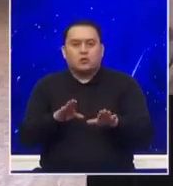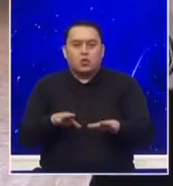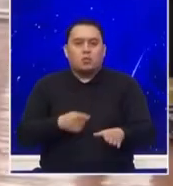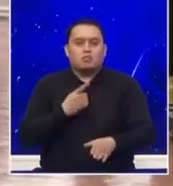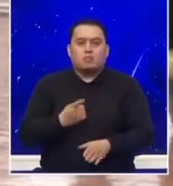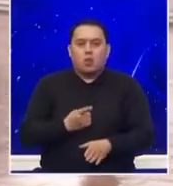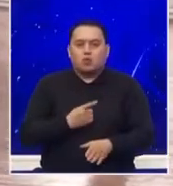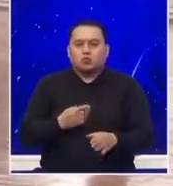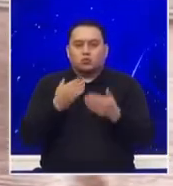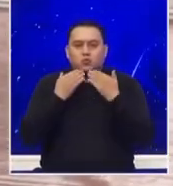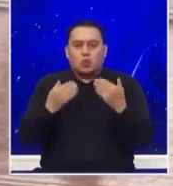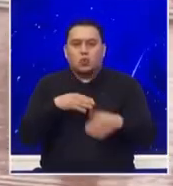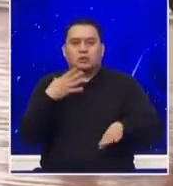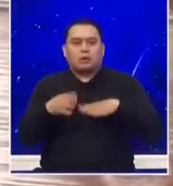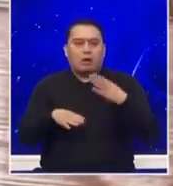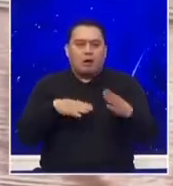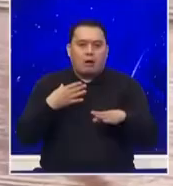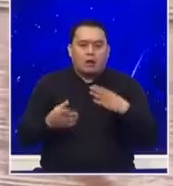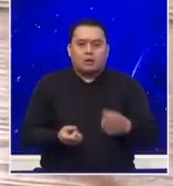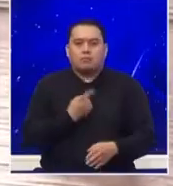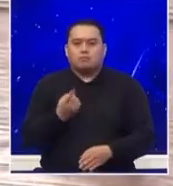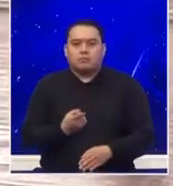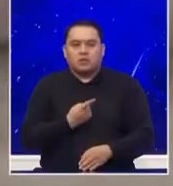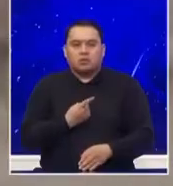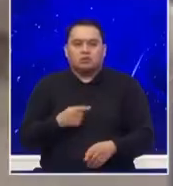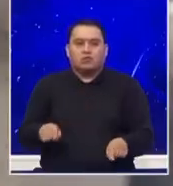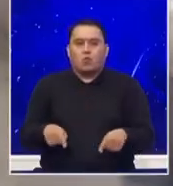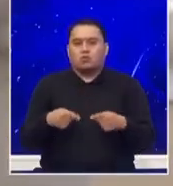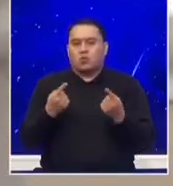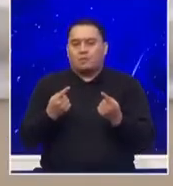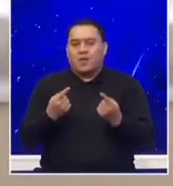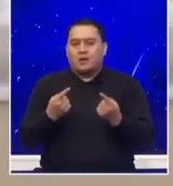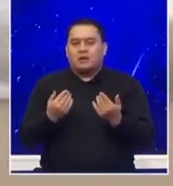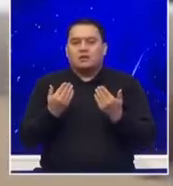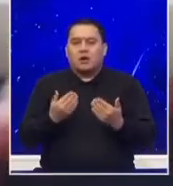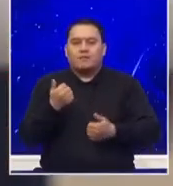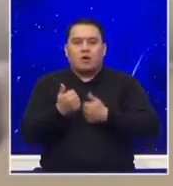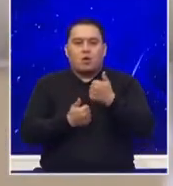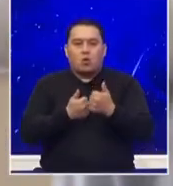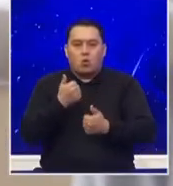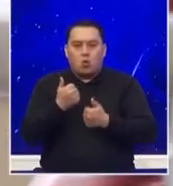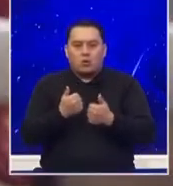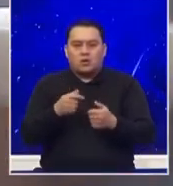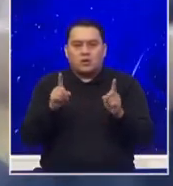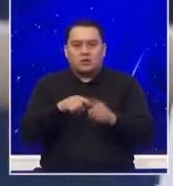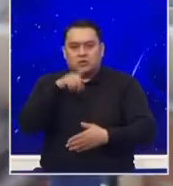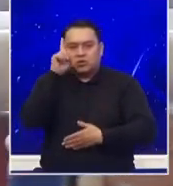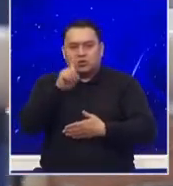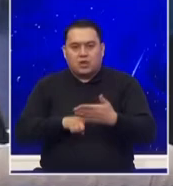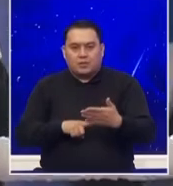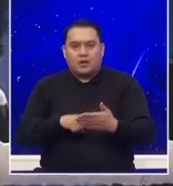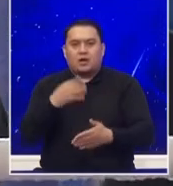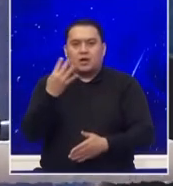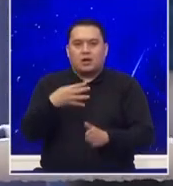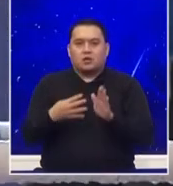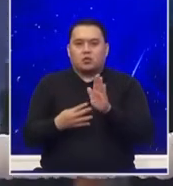біріншілігі алдындағы соңғы дайындығын пысықтап, шеберлігін шыңдап жатыр. Мамандар ел біріншілігінде Кенже Мұратұлына ерекше сенім артып отыр.